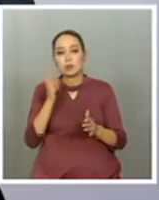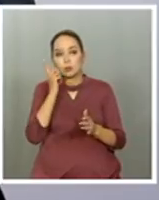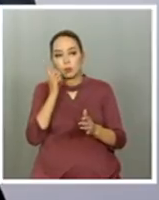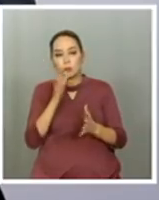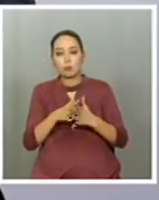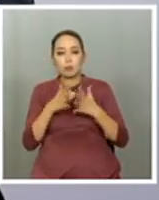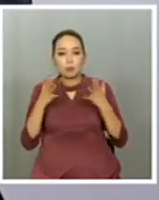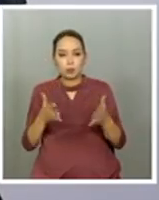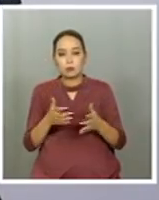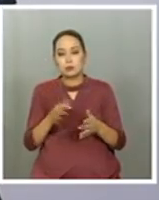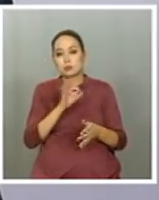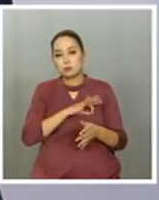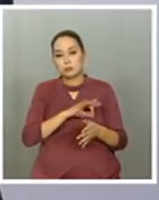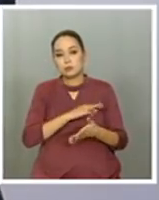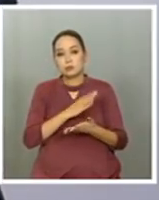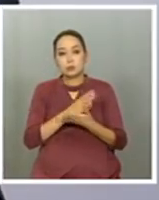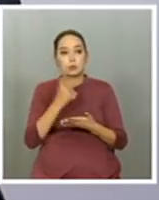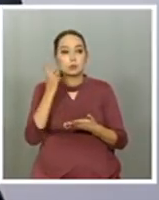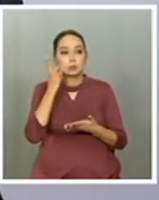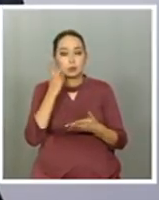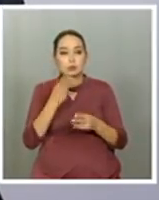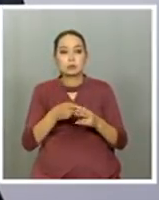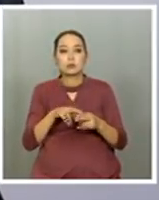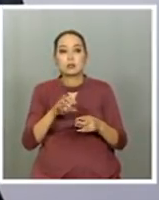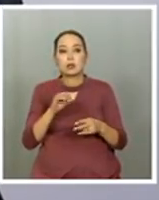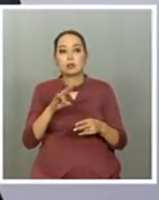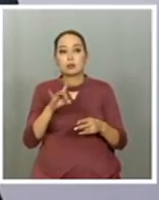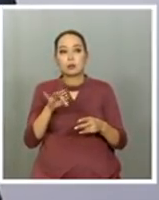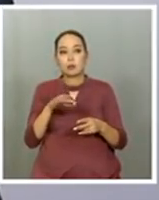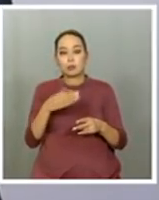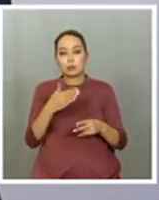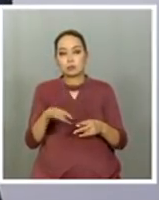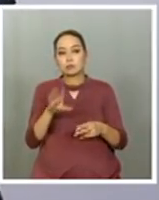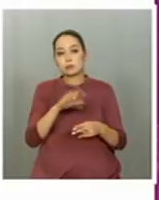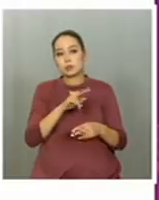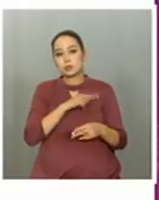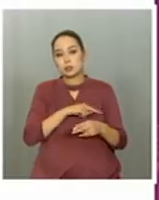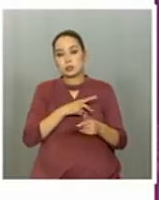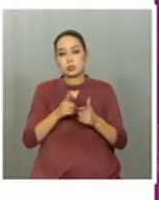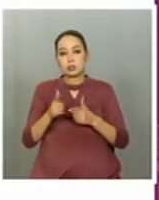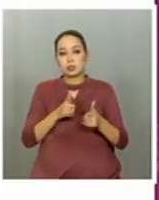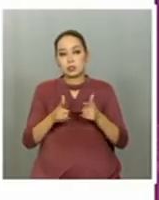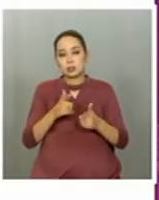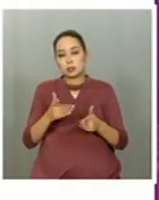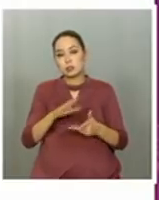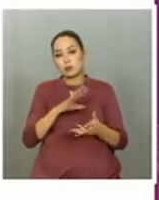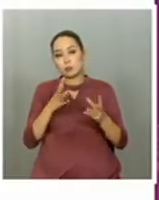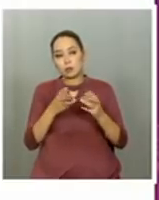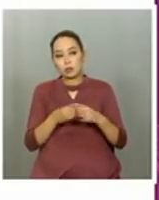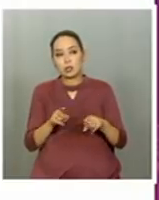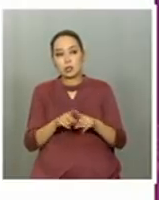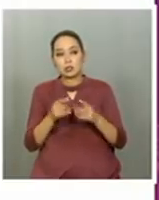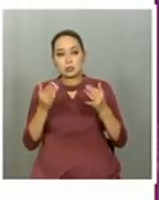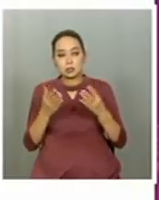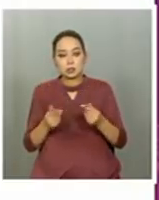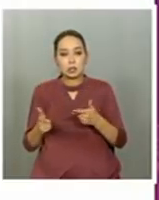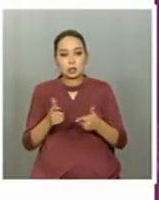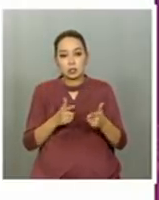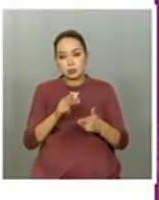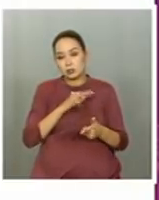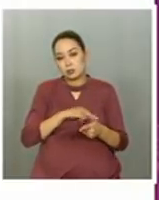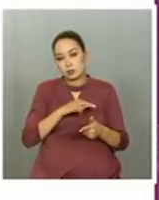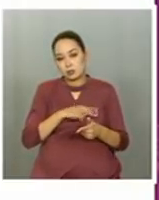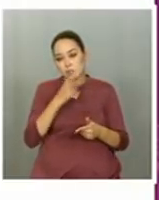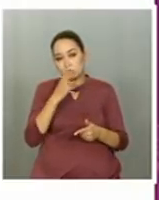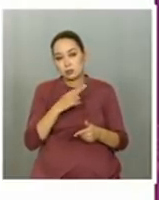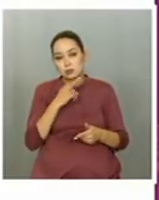ие. Сондықтан Android операциялық жүйесіне негізделген мобильді қосымшаны әзірлеу процесін қарастыратын боламыз.